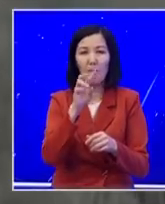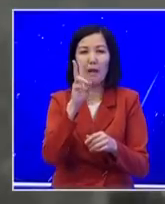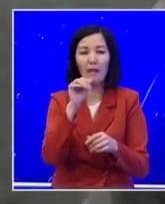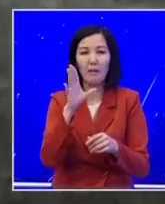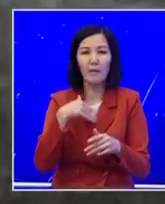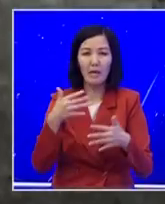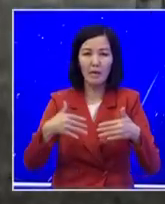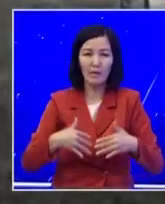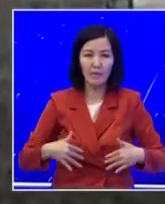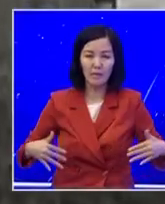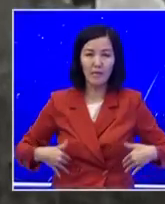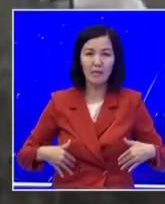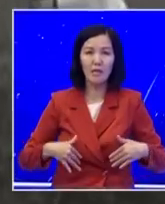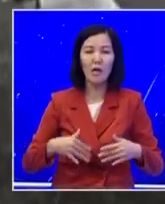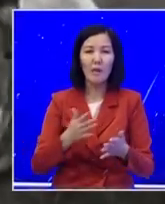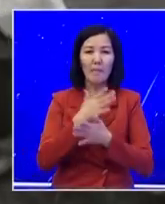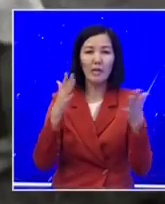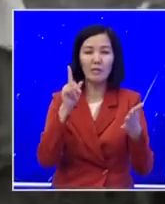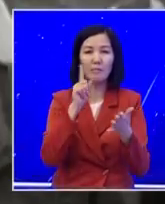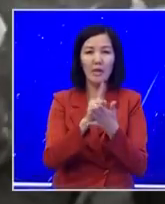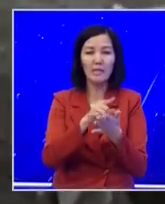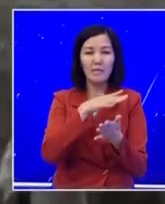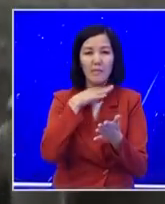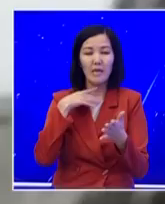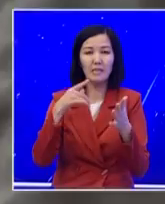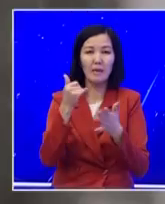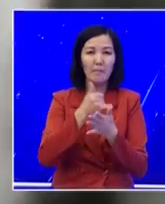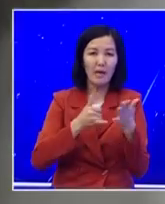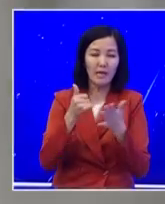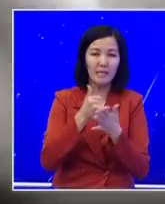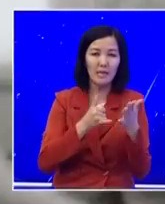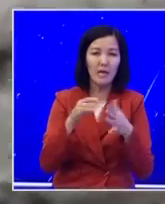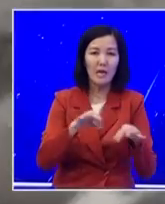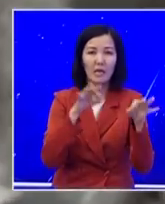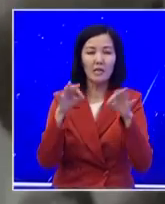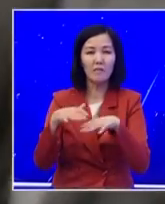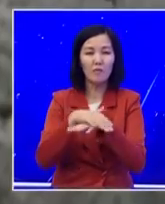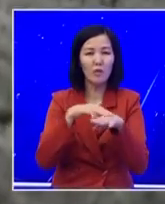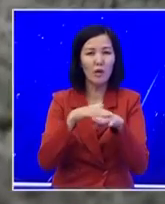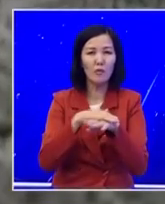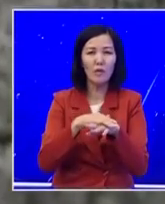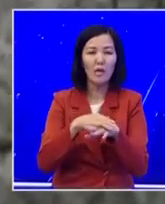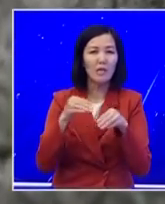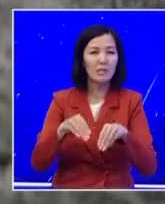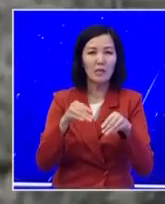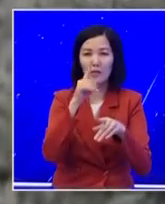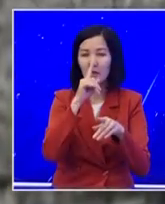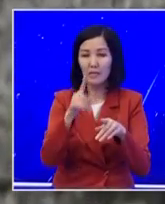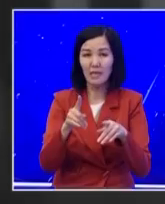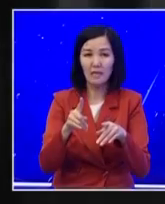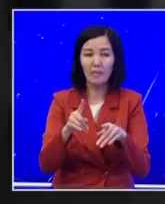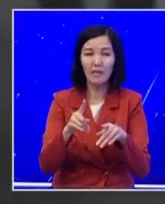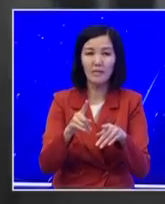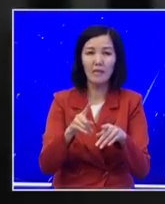скот. Его обложили неподъемными налогами на мясо, масло и пшеницу. Хотя кочевой казахский народ того времени не занимался земледелием.